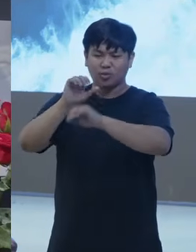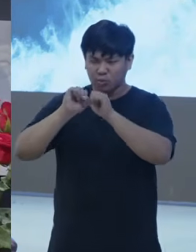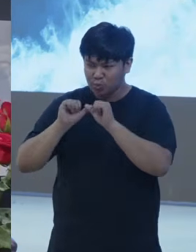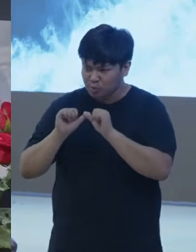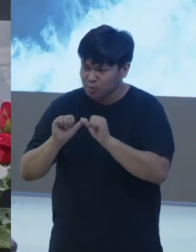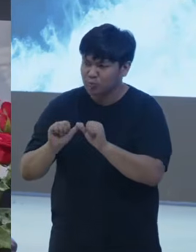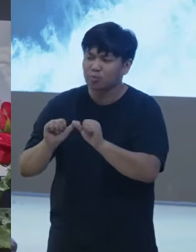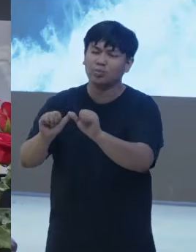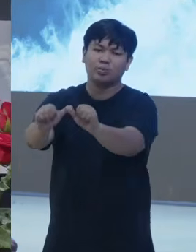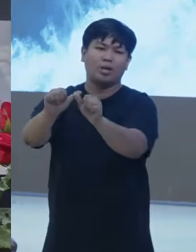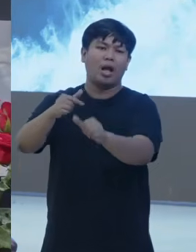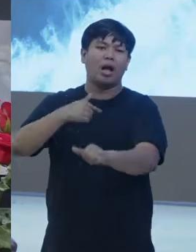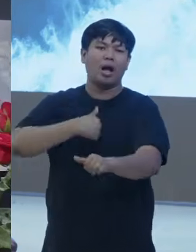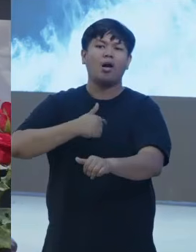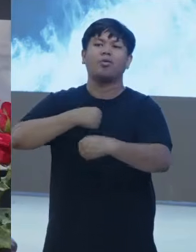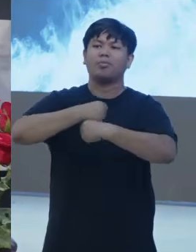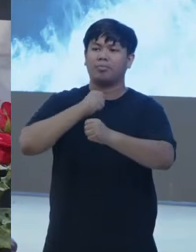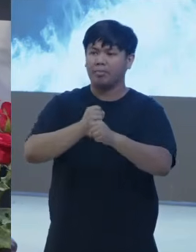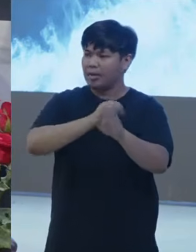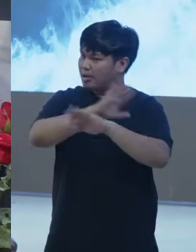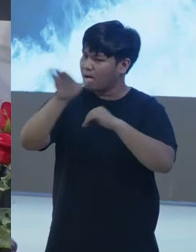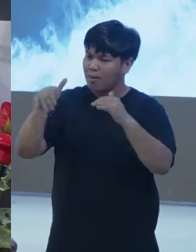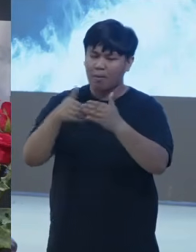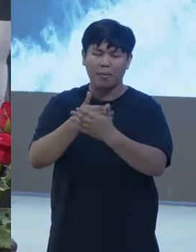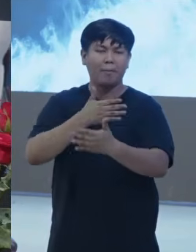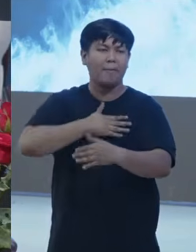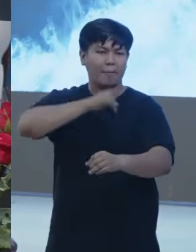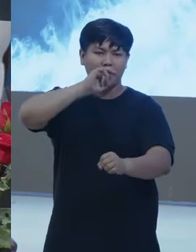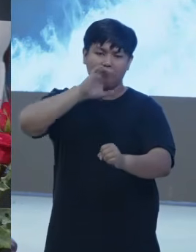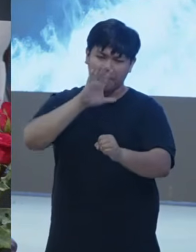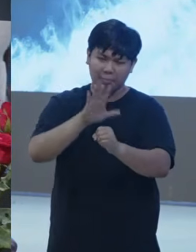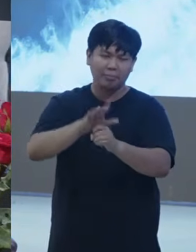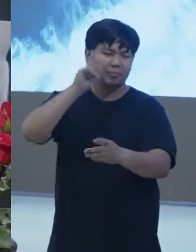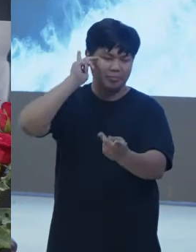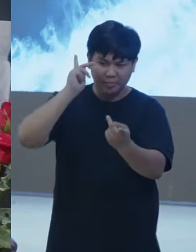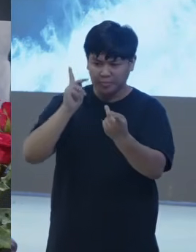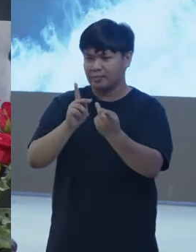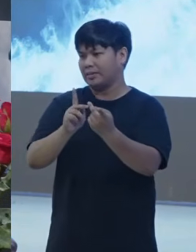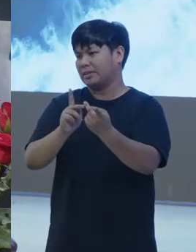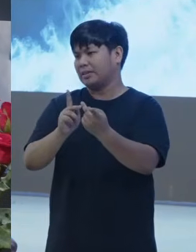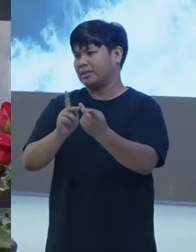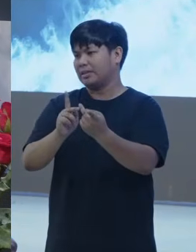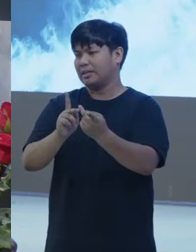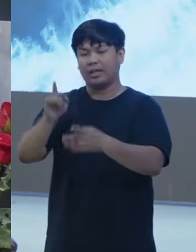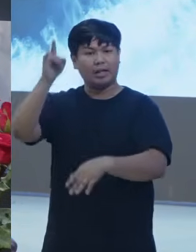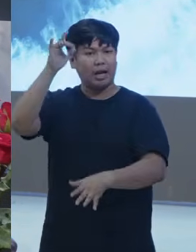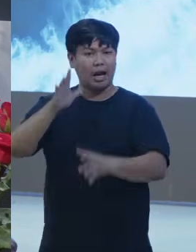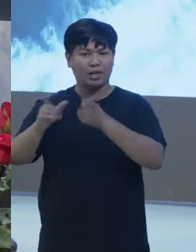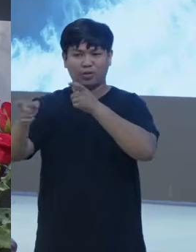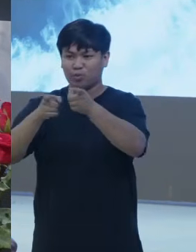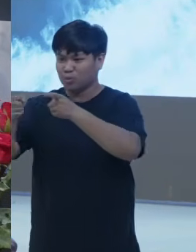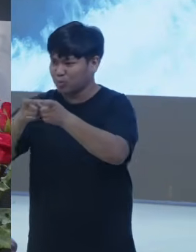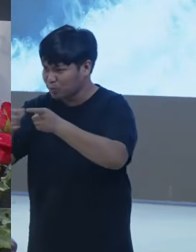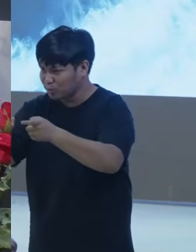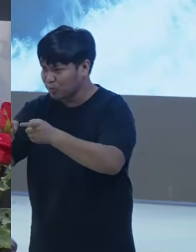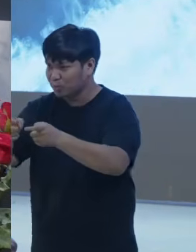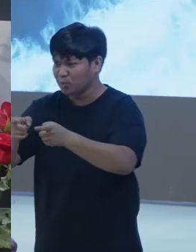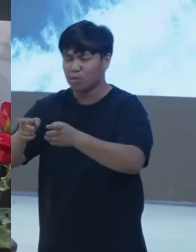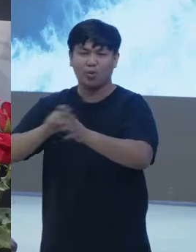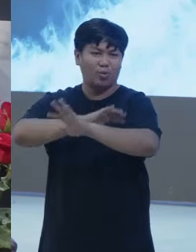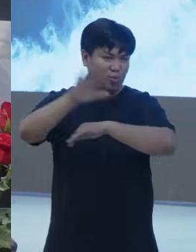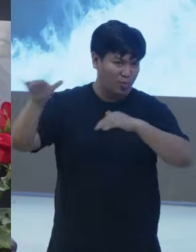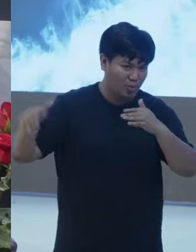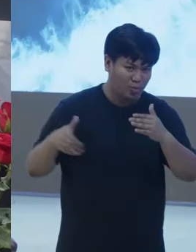and I will accomplish all my purpose. Siya ay sovereign. Siya ay makapangyarihan sa